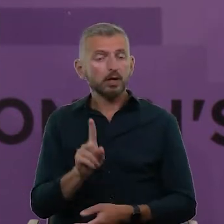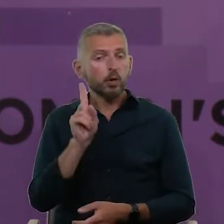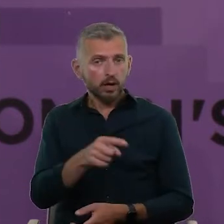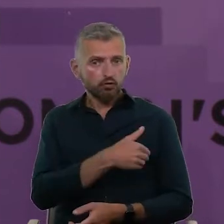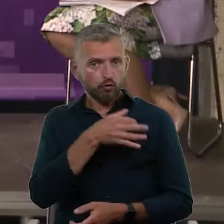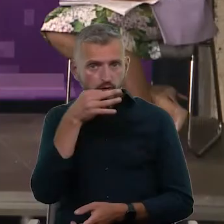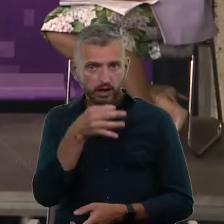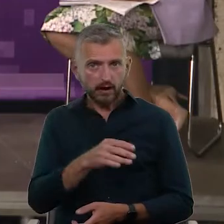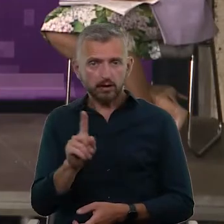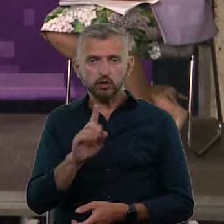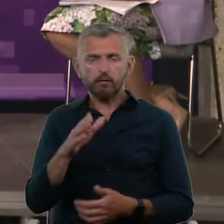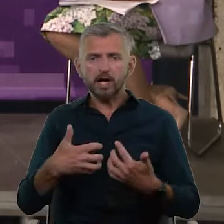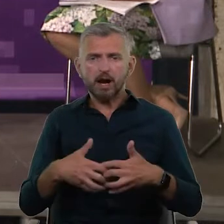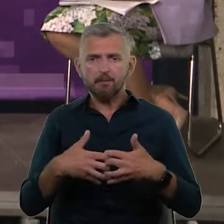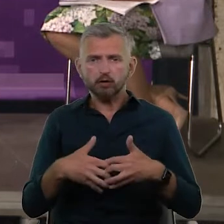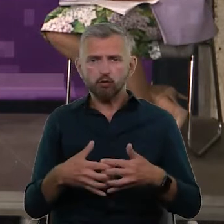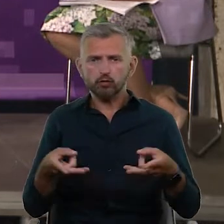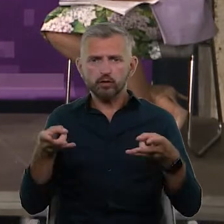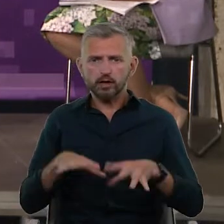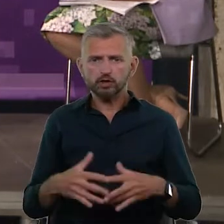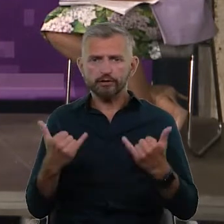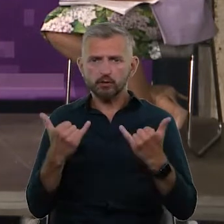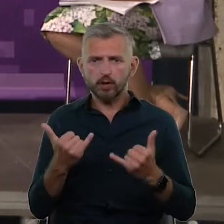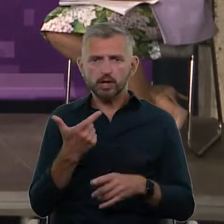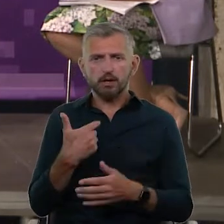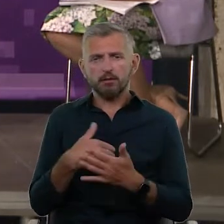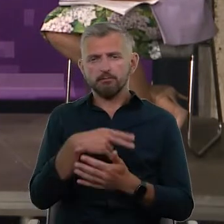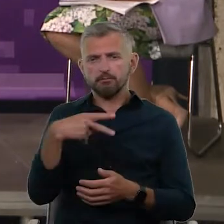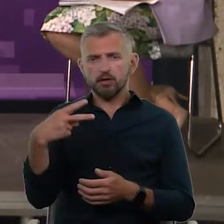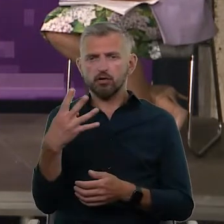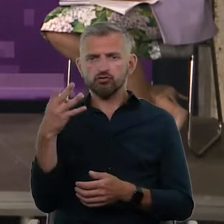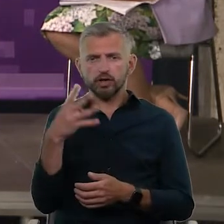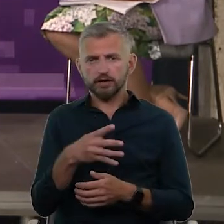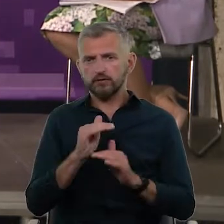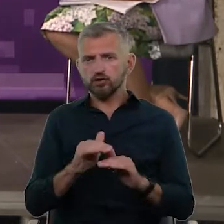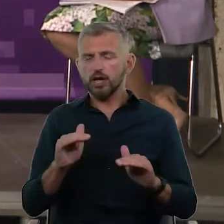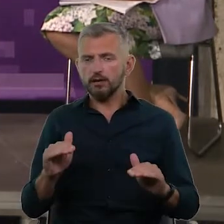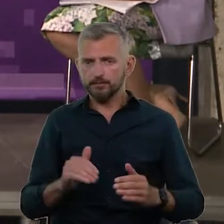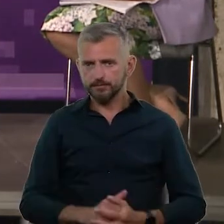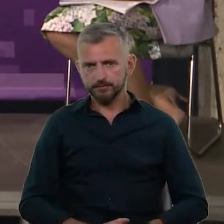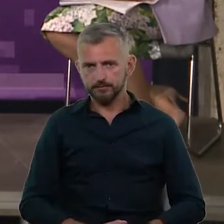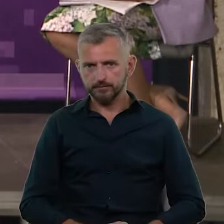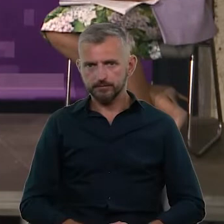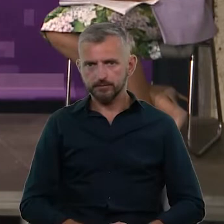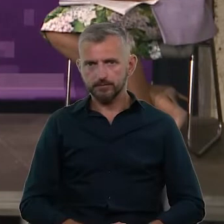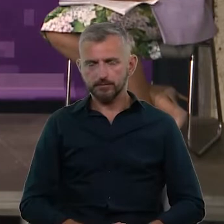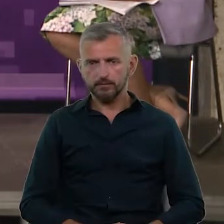хочу сказати, що у Краматорську залишилось сьогодні біля 4000 дітей.